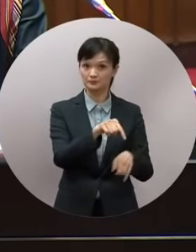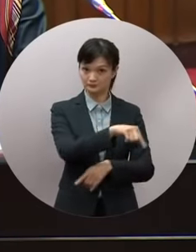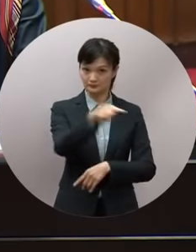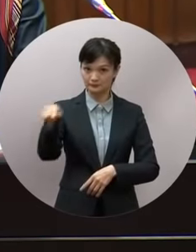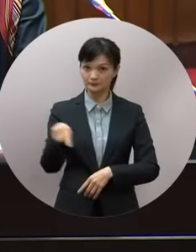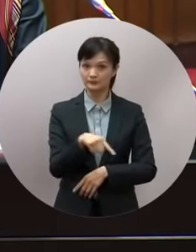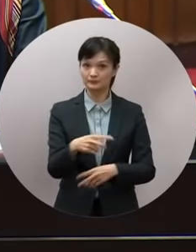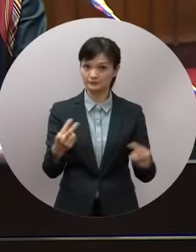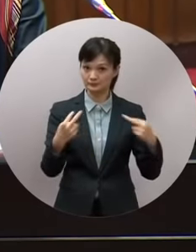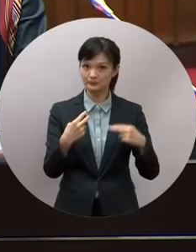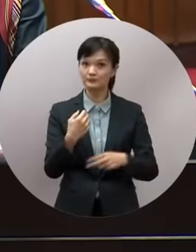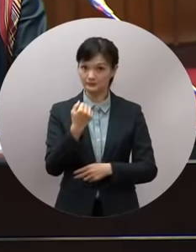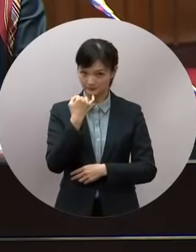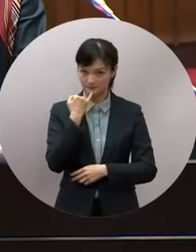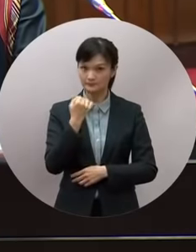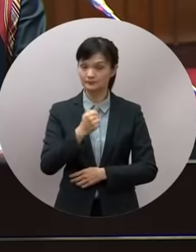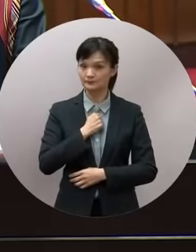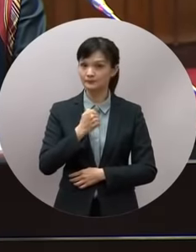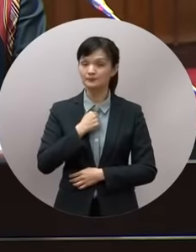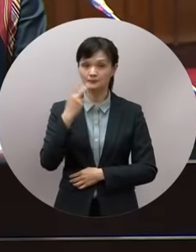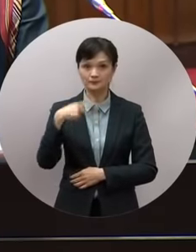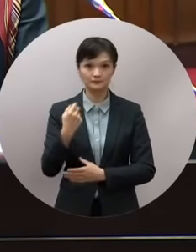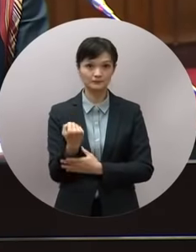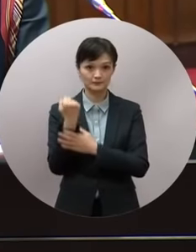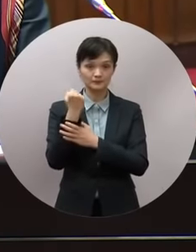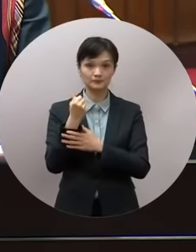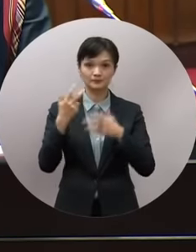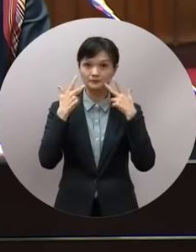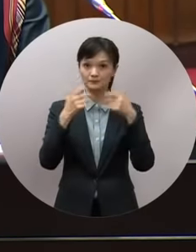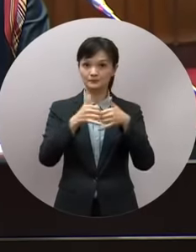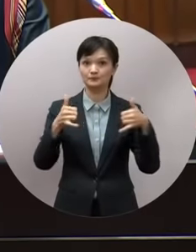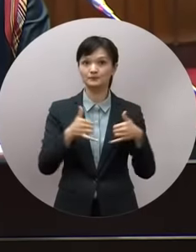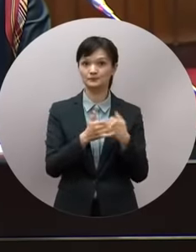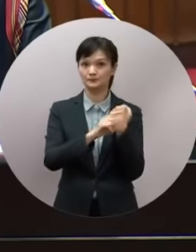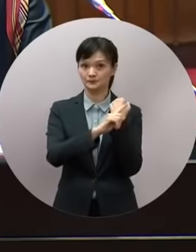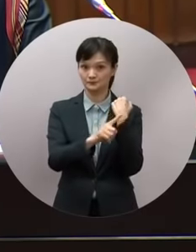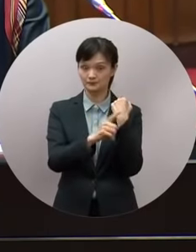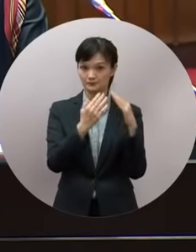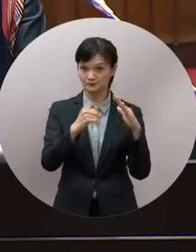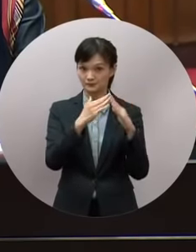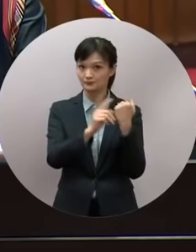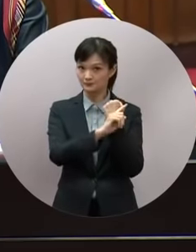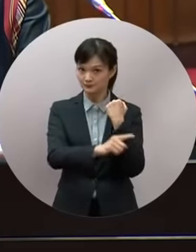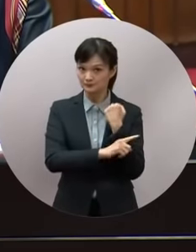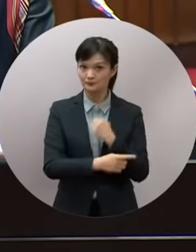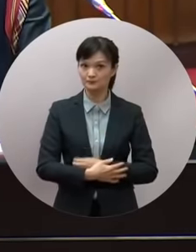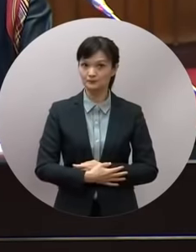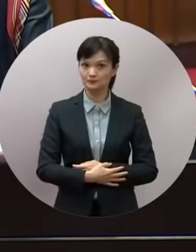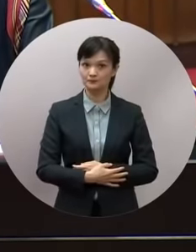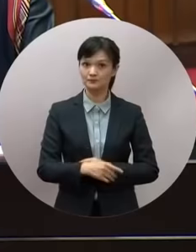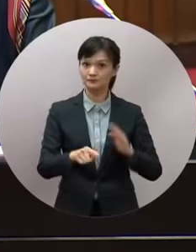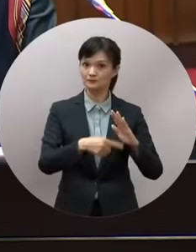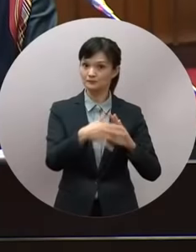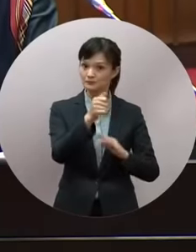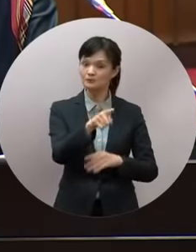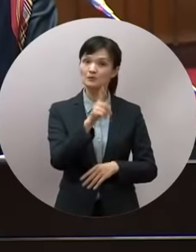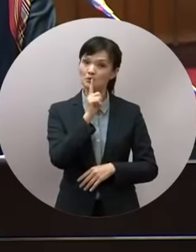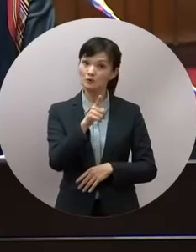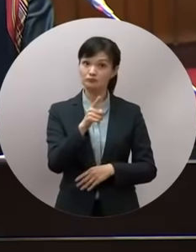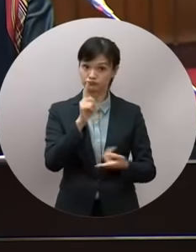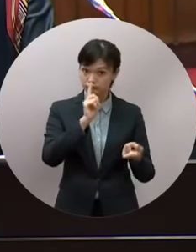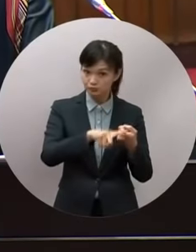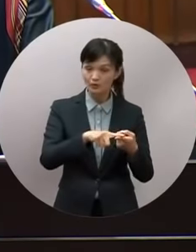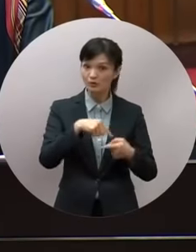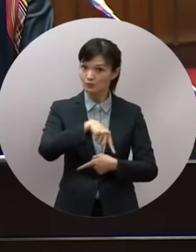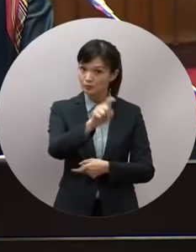够理解、尊重并且支持原住民族学校法。院长，你说对的事就去做啦。